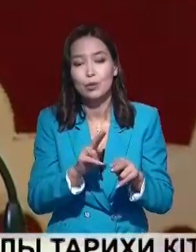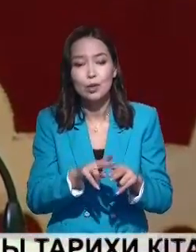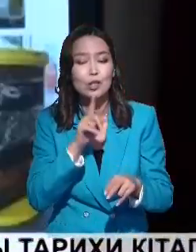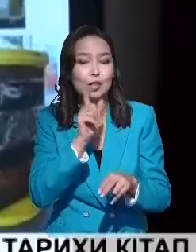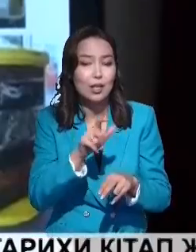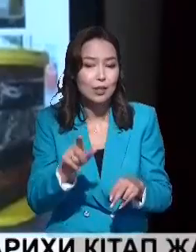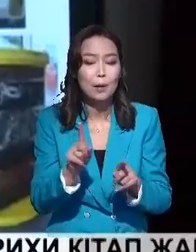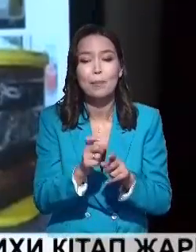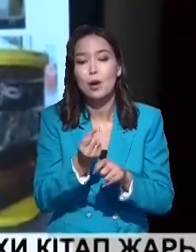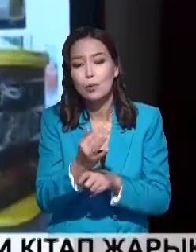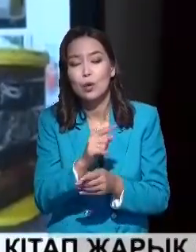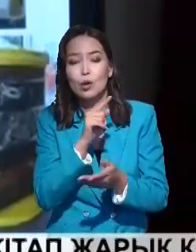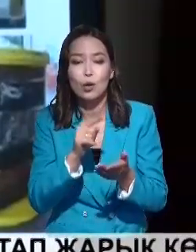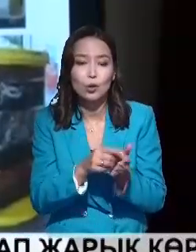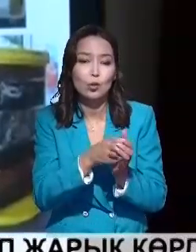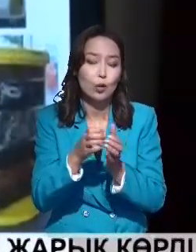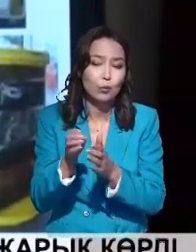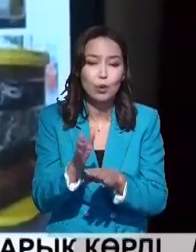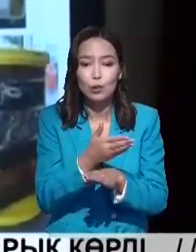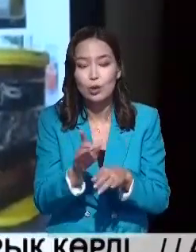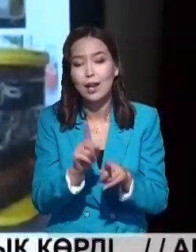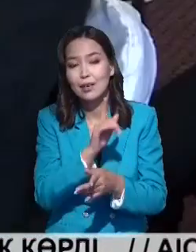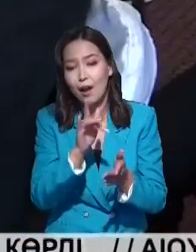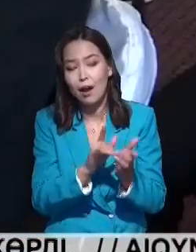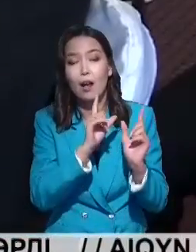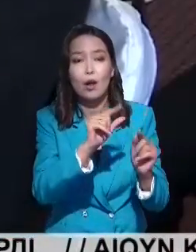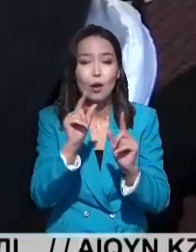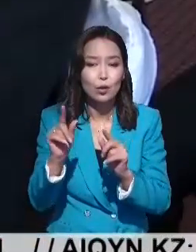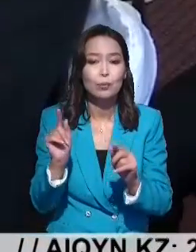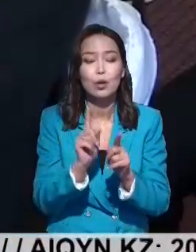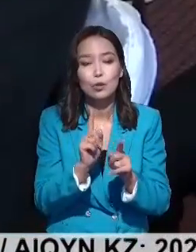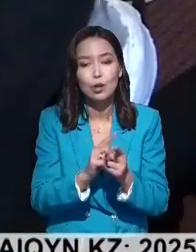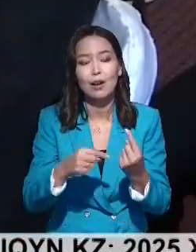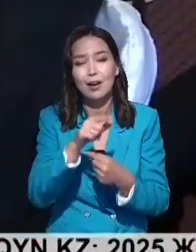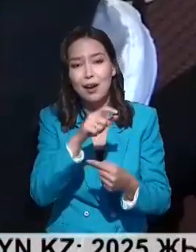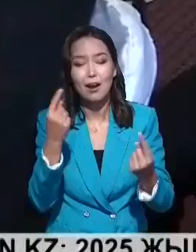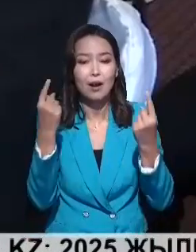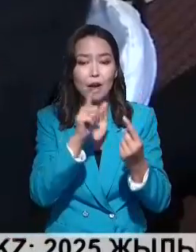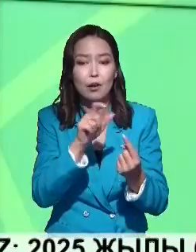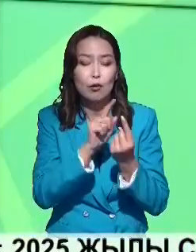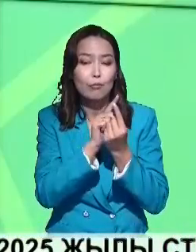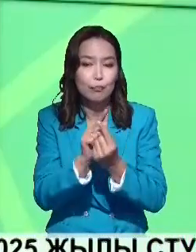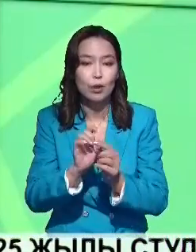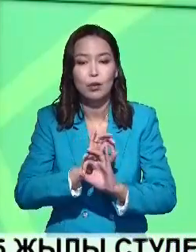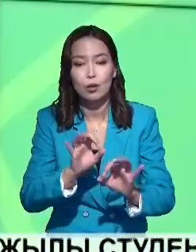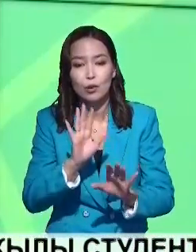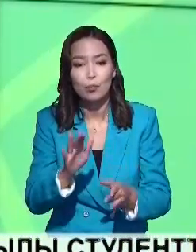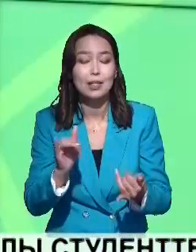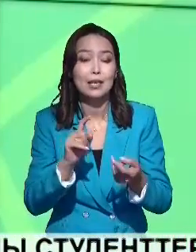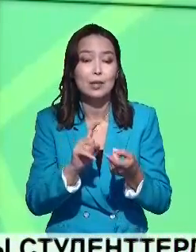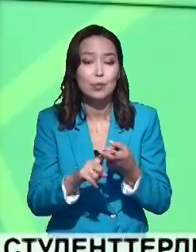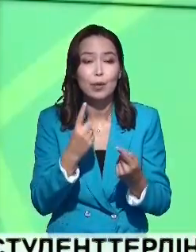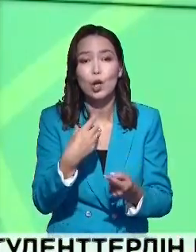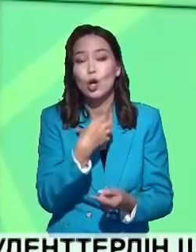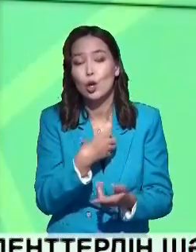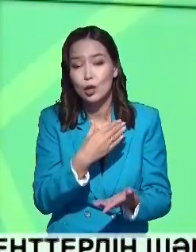енген. Олар бірнеше топқа бөлініп, өңірдегі қалаларды аралап, ірі кәсіпорын ұжымдарымен кездесті. Тиісті бір үрей де